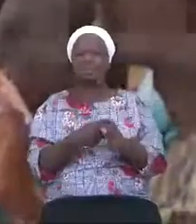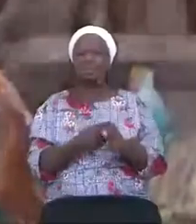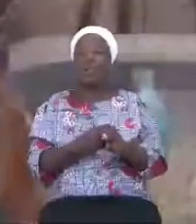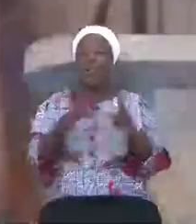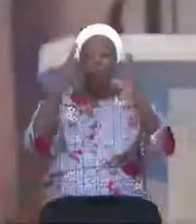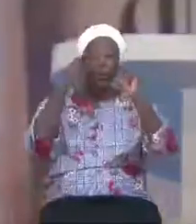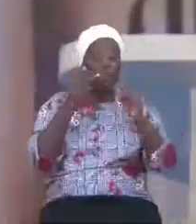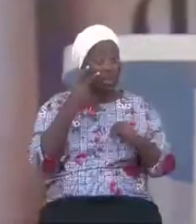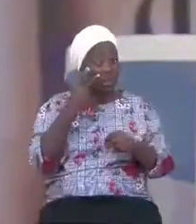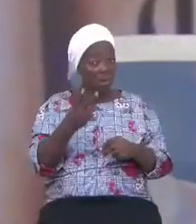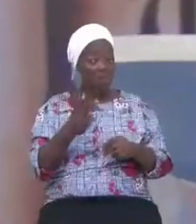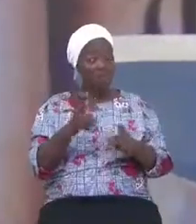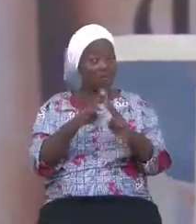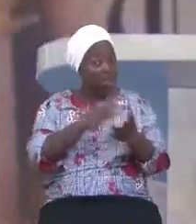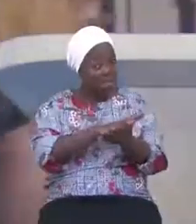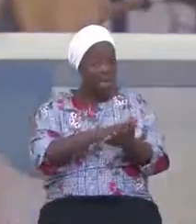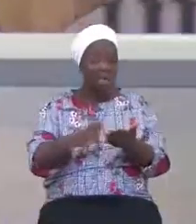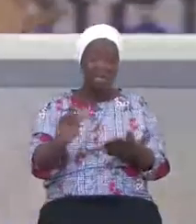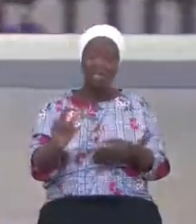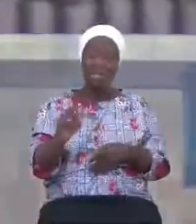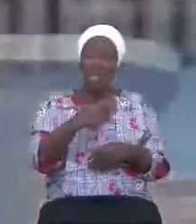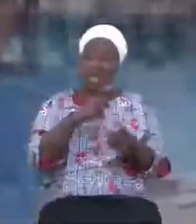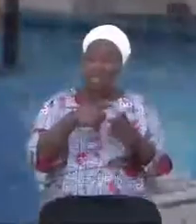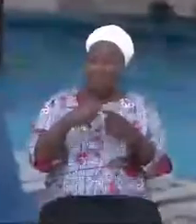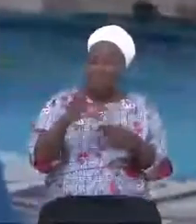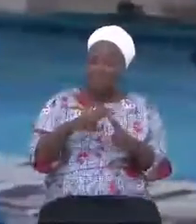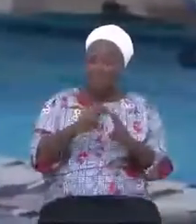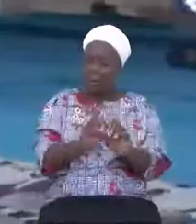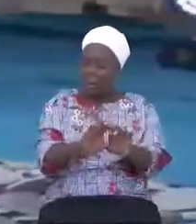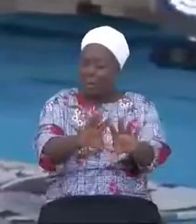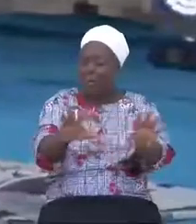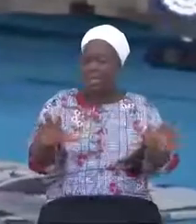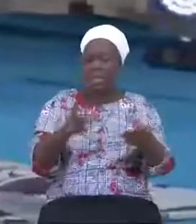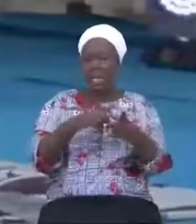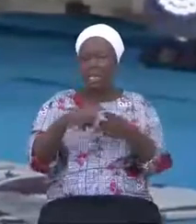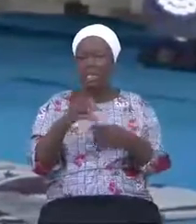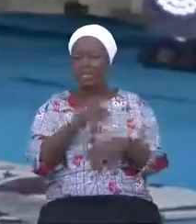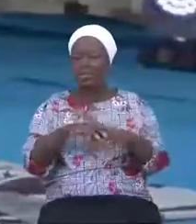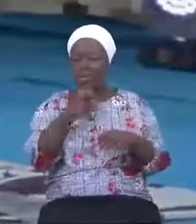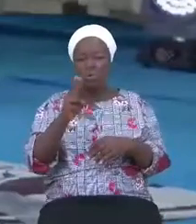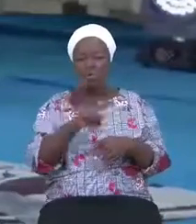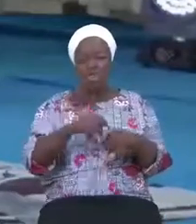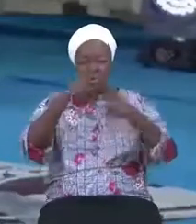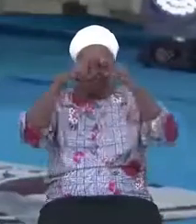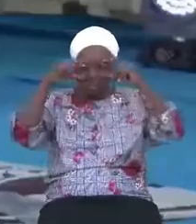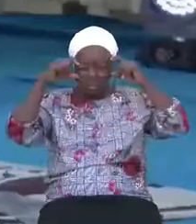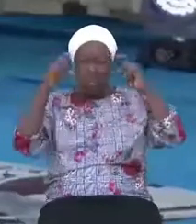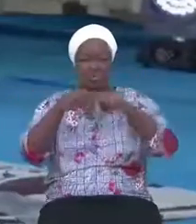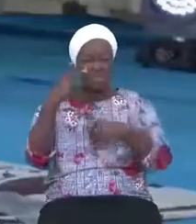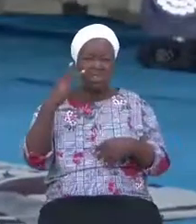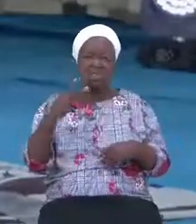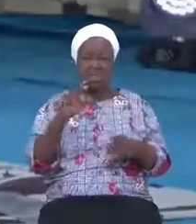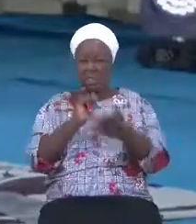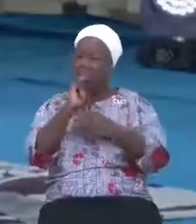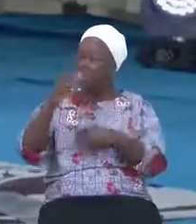Moïse a vu clairement, alors brillamment. Il n'avait pas besoin des verres. Ça, c'est